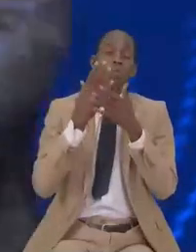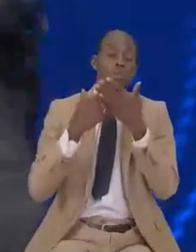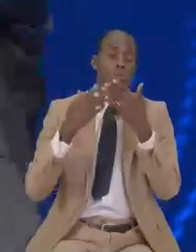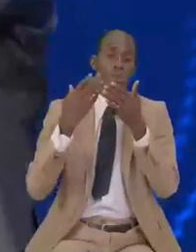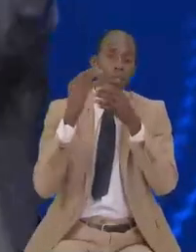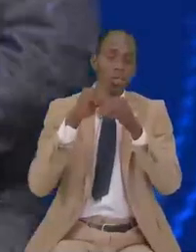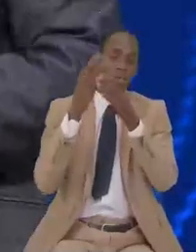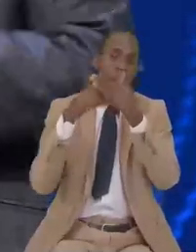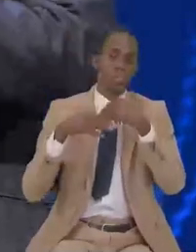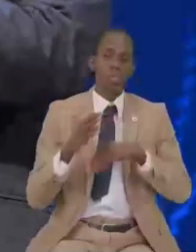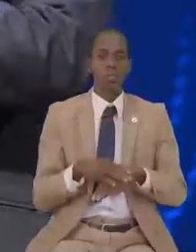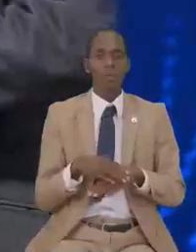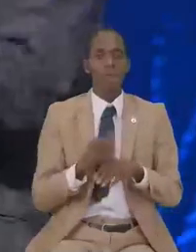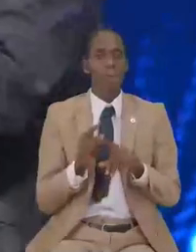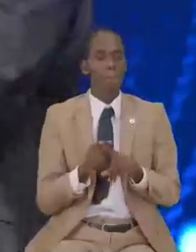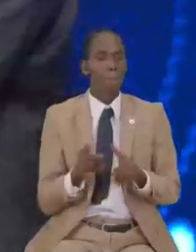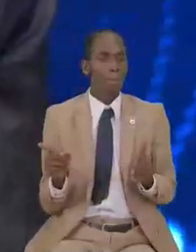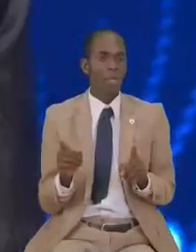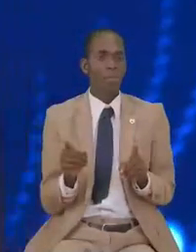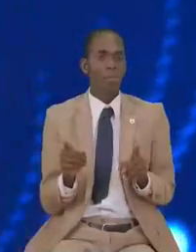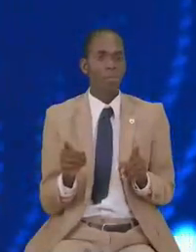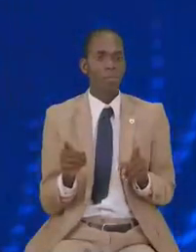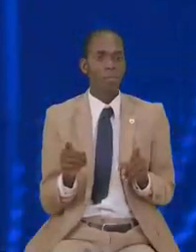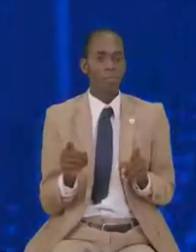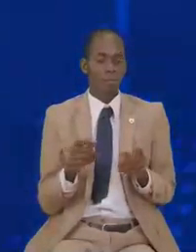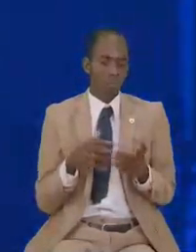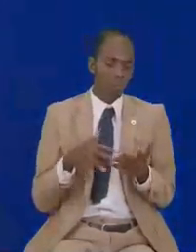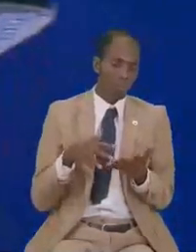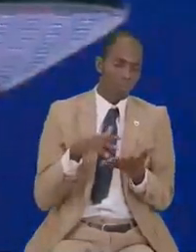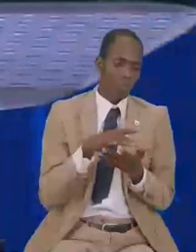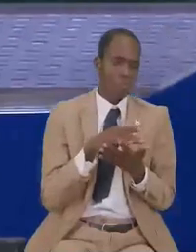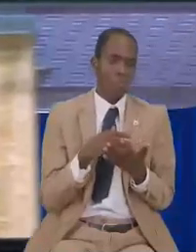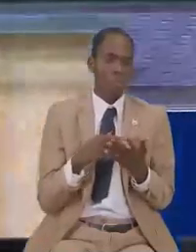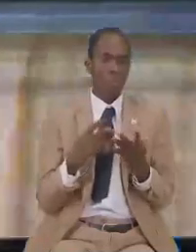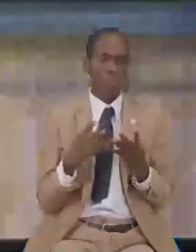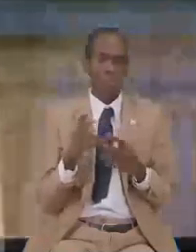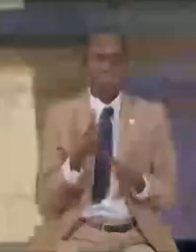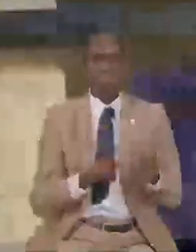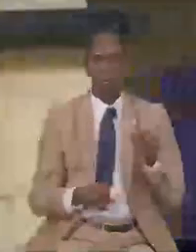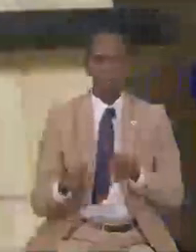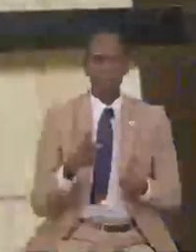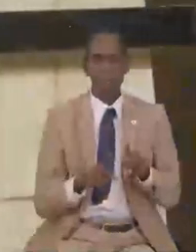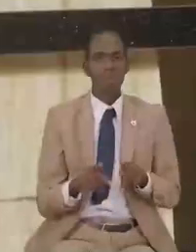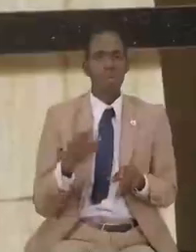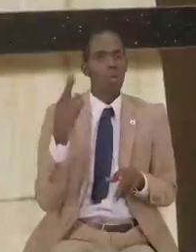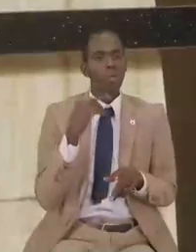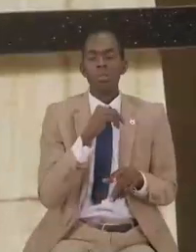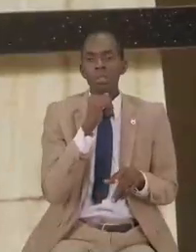disqualifiés d'aller au ciel. Mais ces gens, Daniel et ses compagnons, ne sont